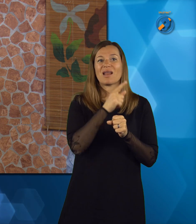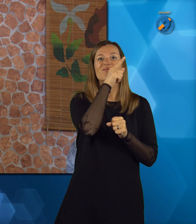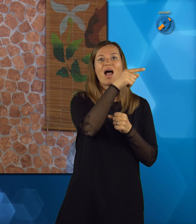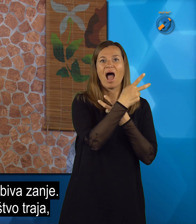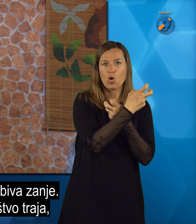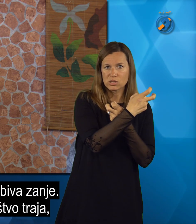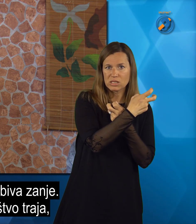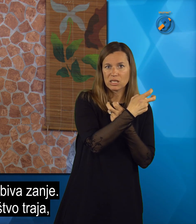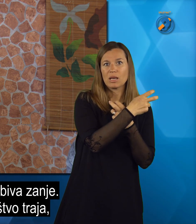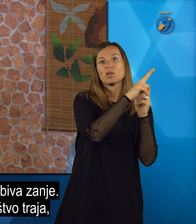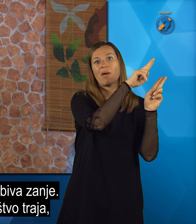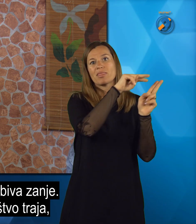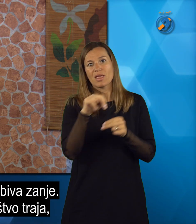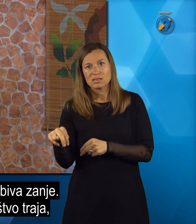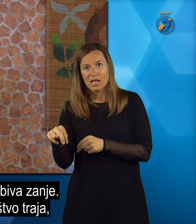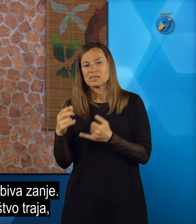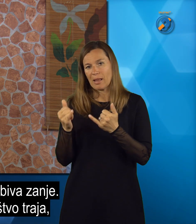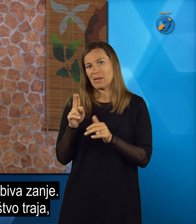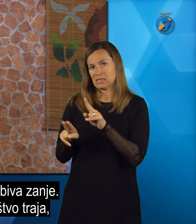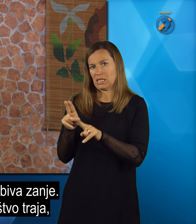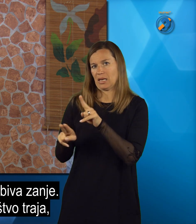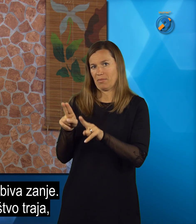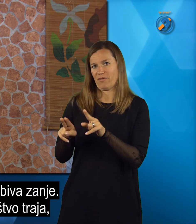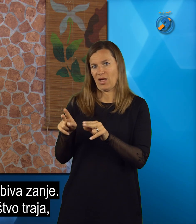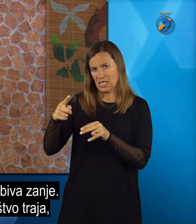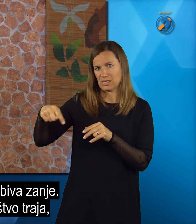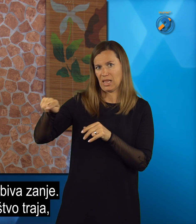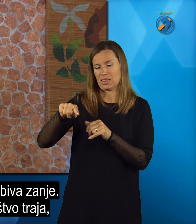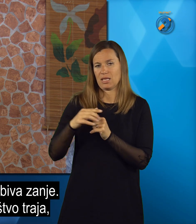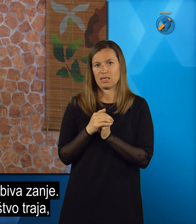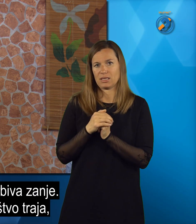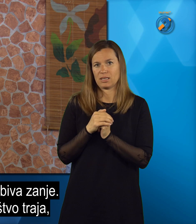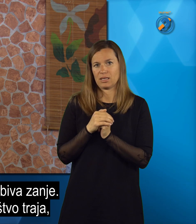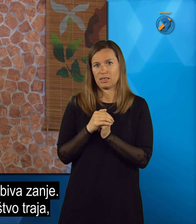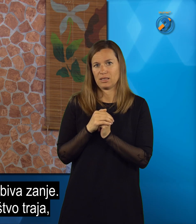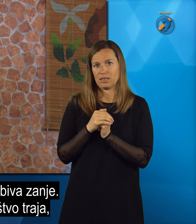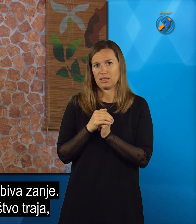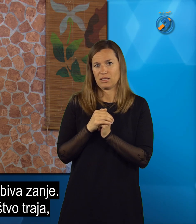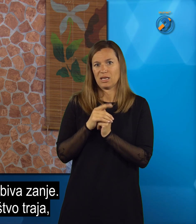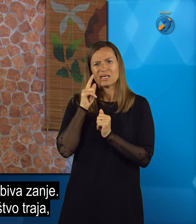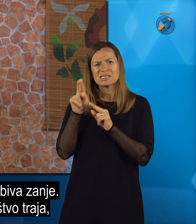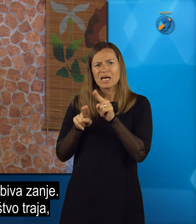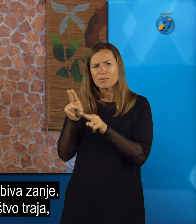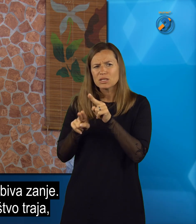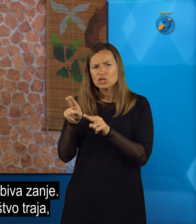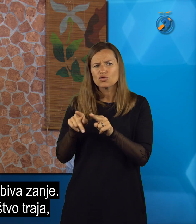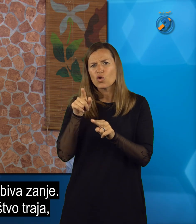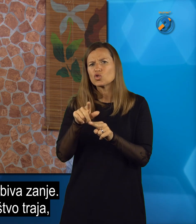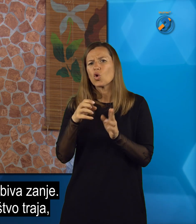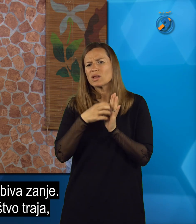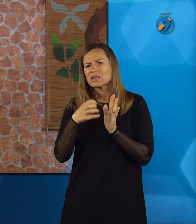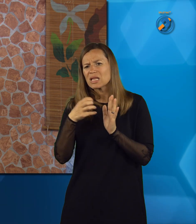Avstrije, zato, ker skrbiva za njih, ne. To